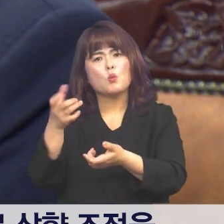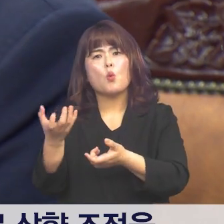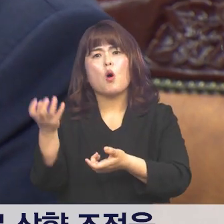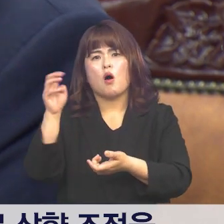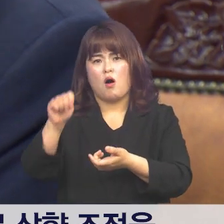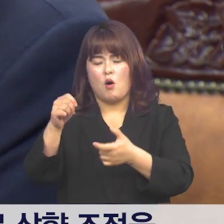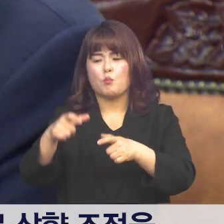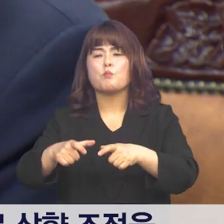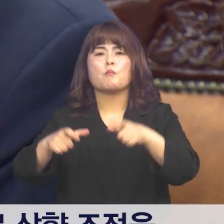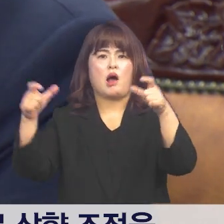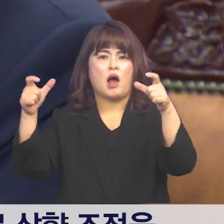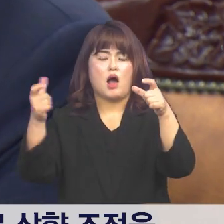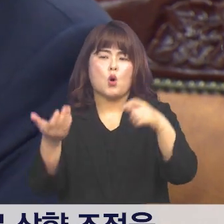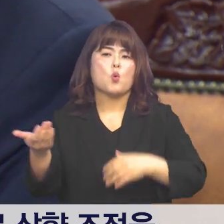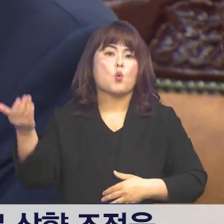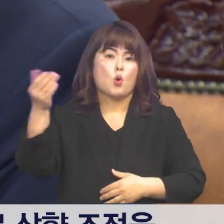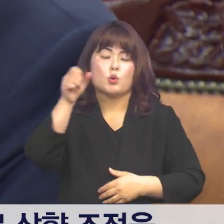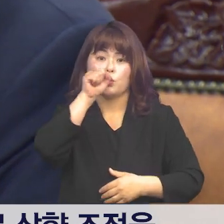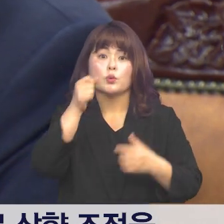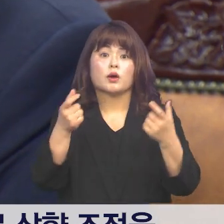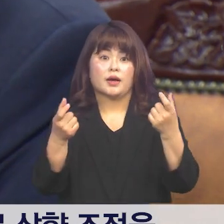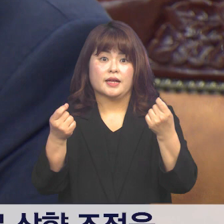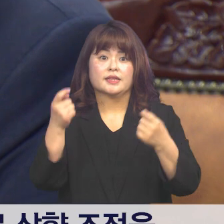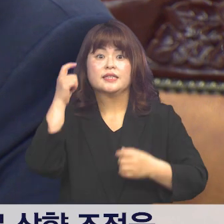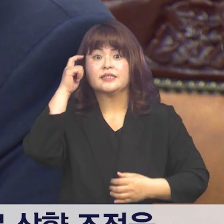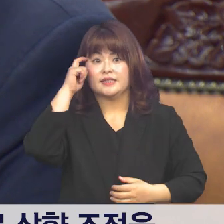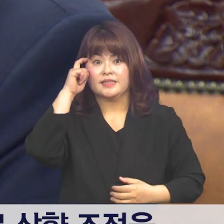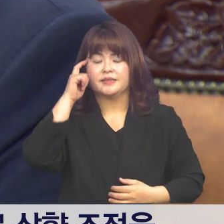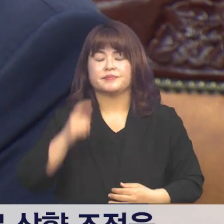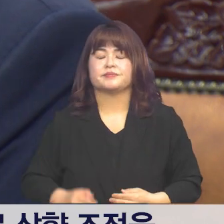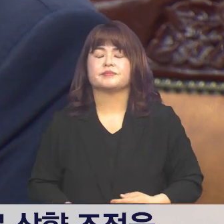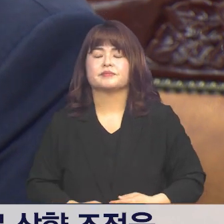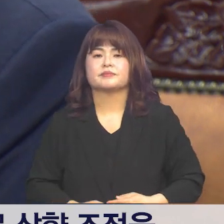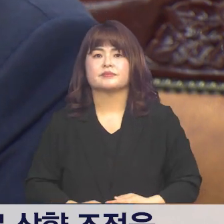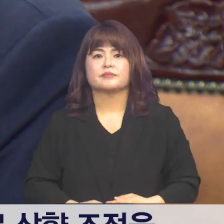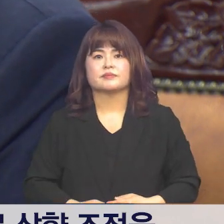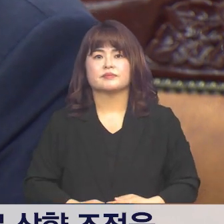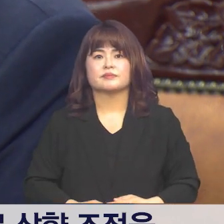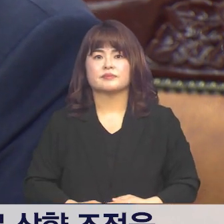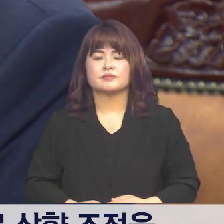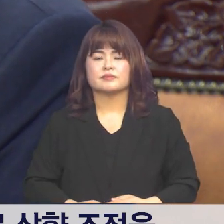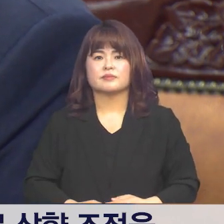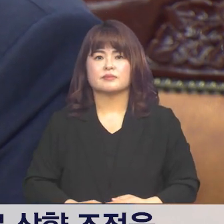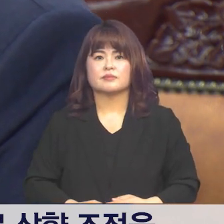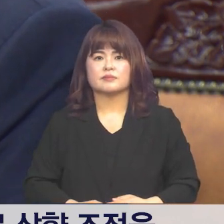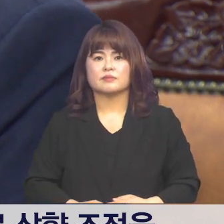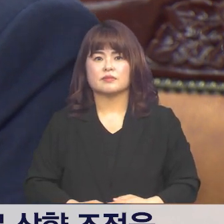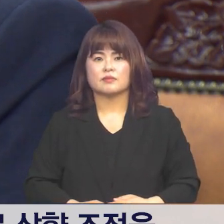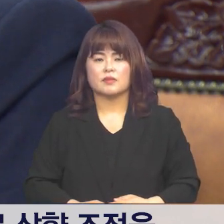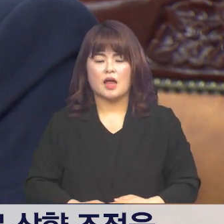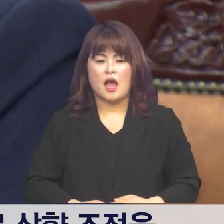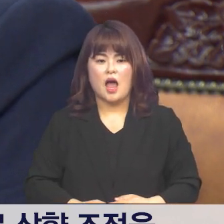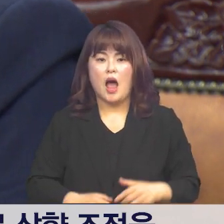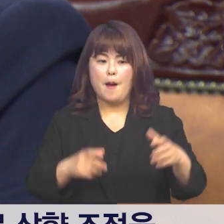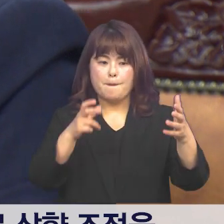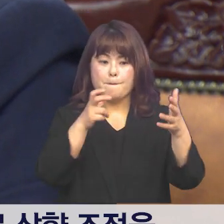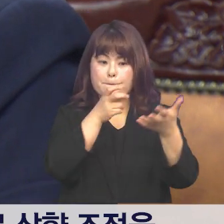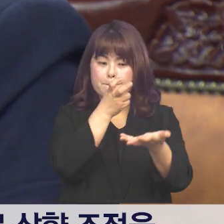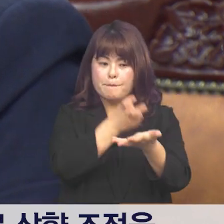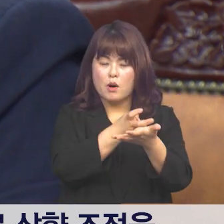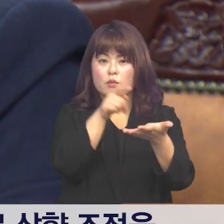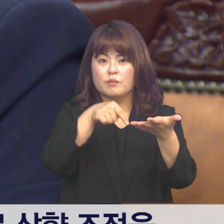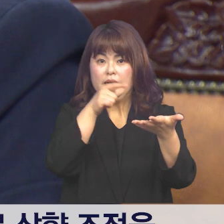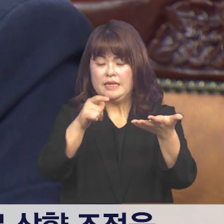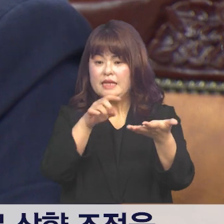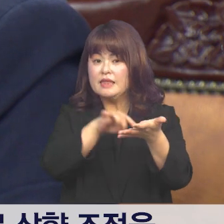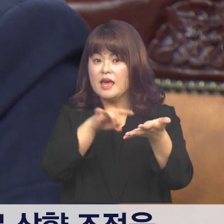경우 한 15억 정도로 상향 조정을 좀 해주면 좋겠다는 생각이고요. 법인세에